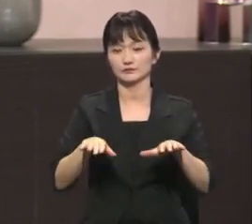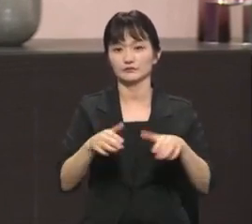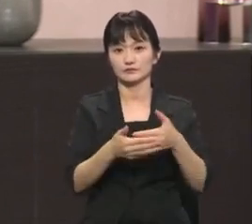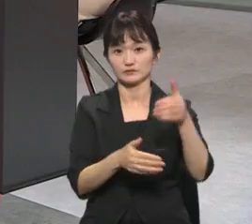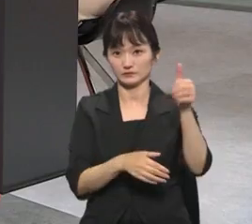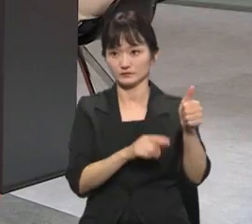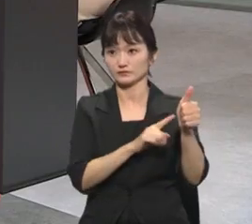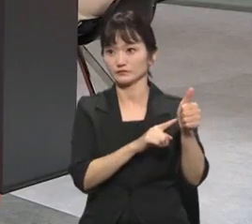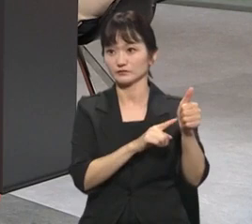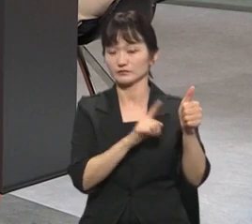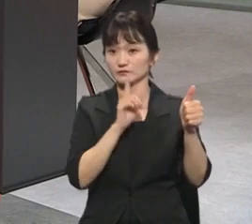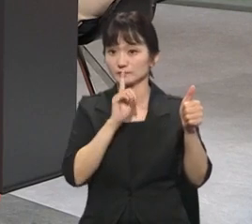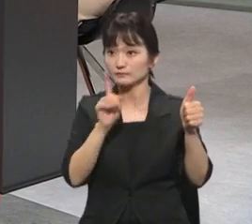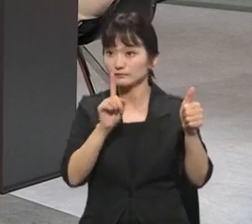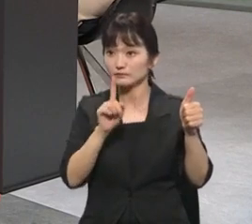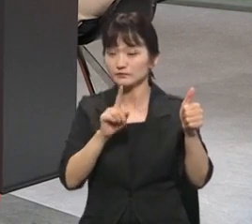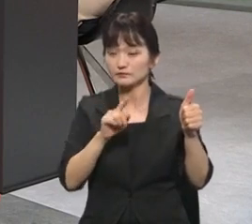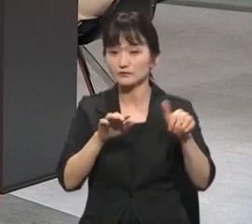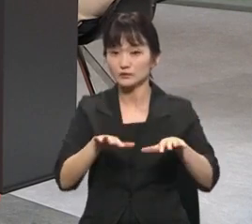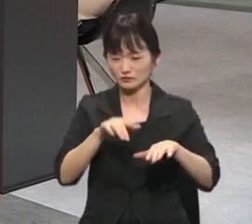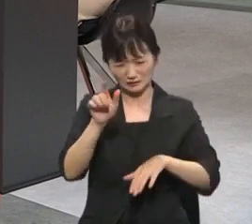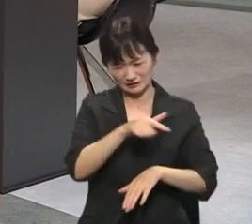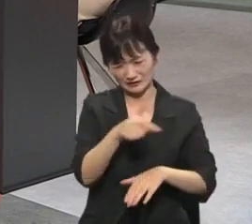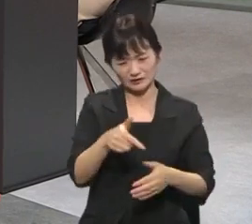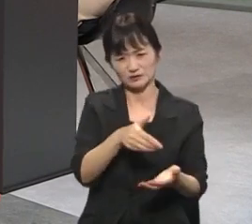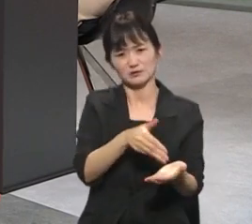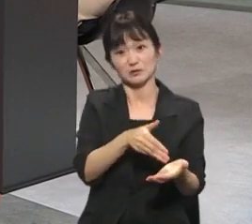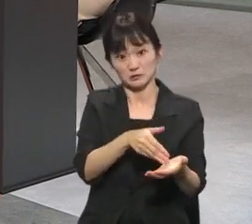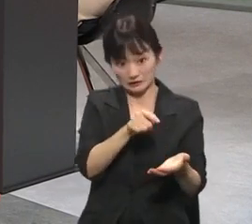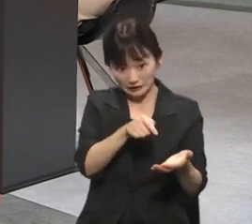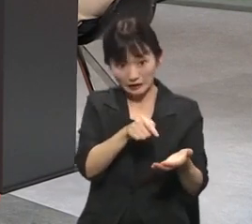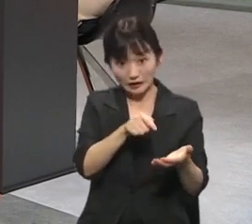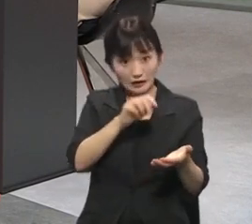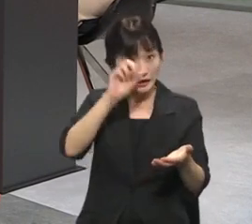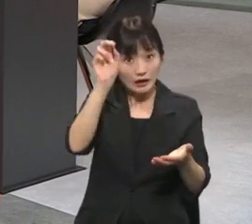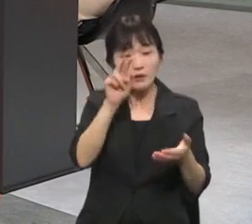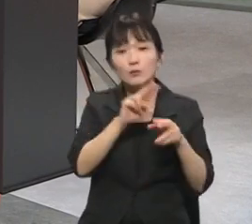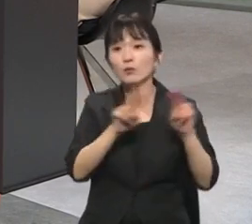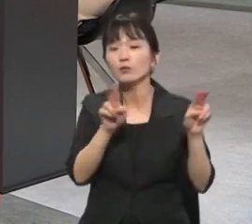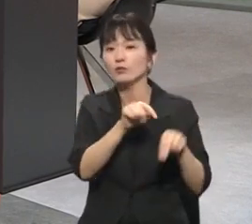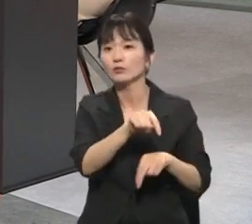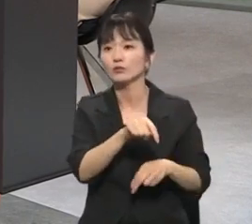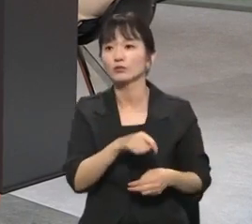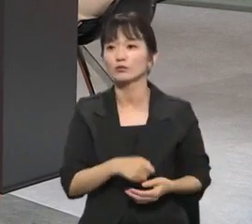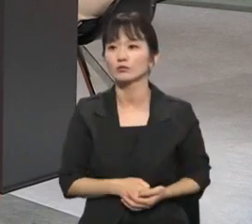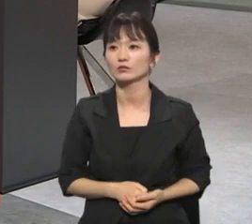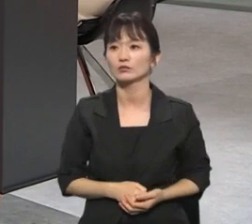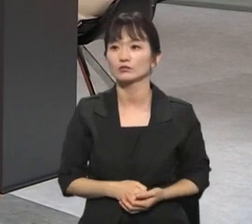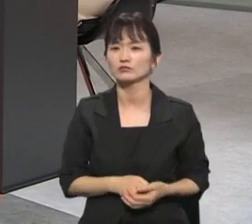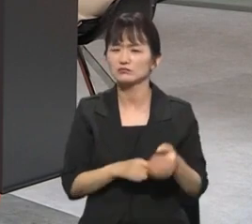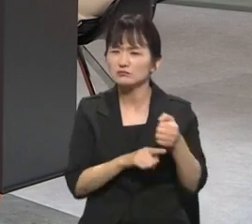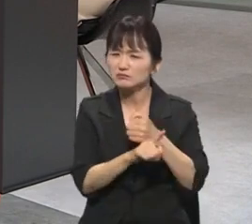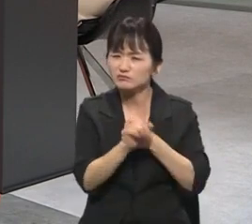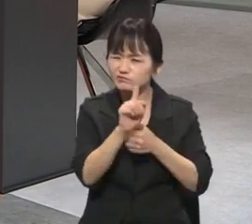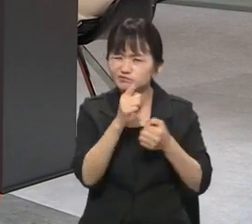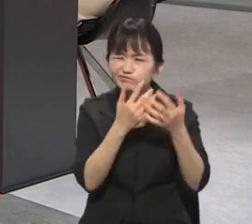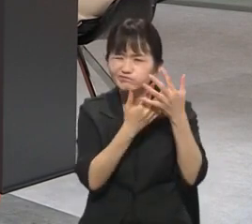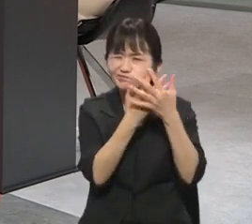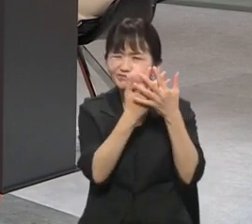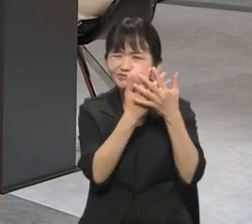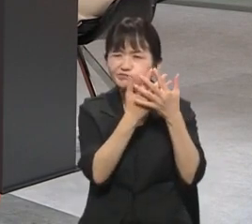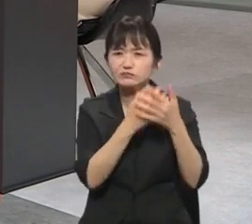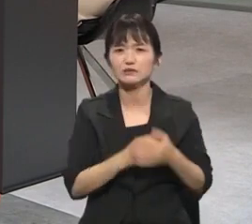오늘도 이제 일일 브리핑을 해야 되거든요 근데 이제 취소를 했어요 근데 이게 뭐 이유가 명확하지가 않습니다